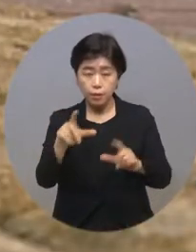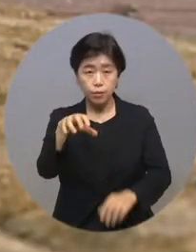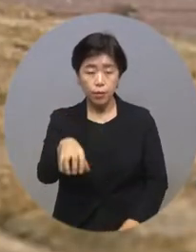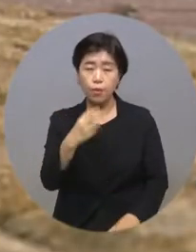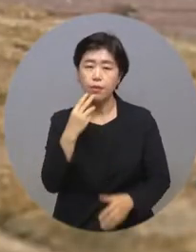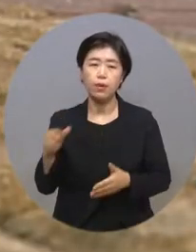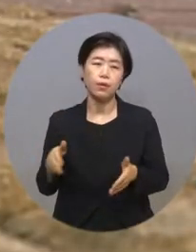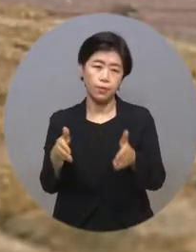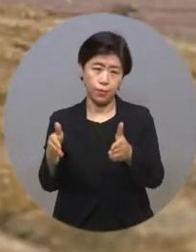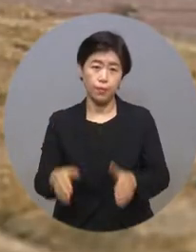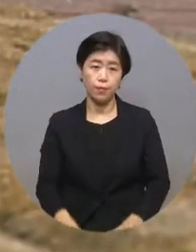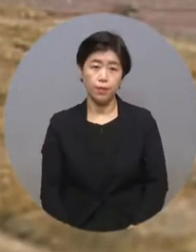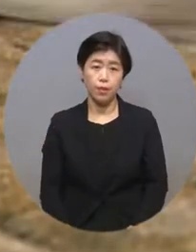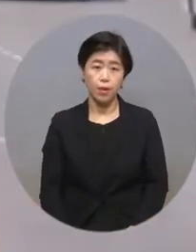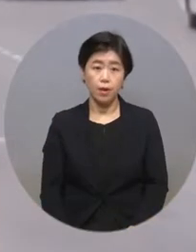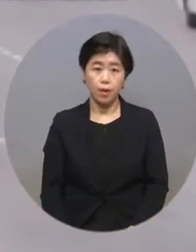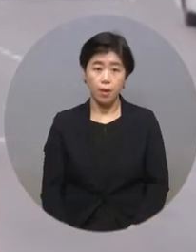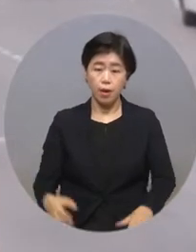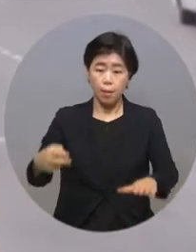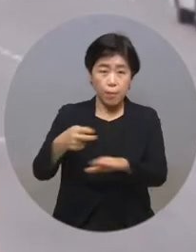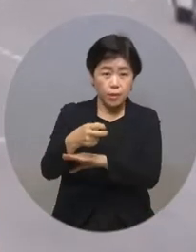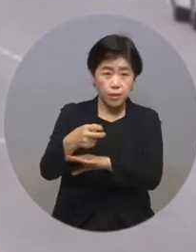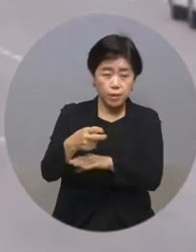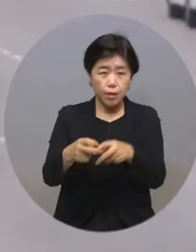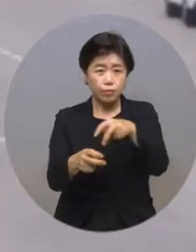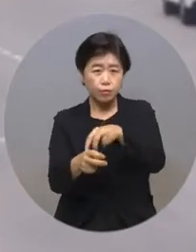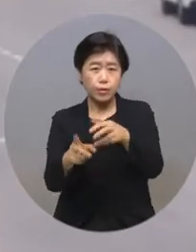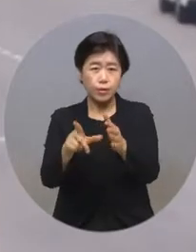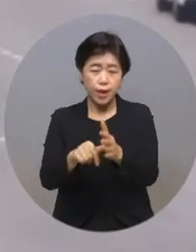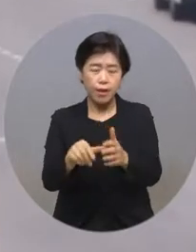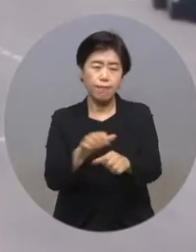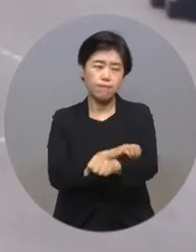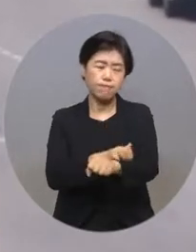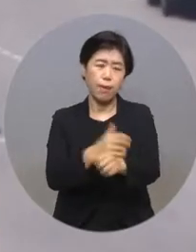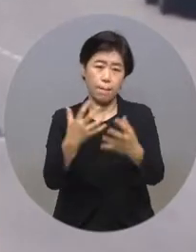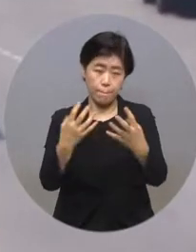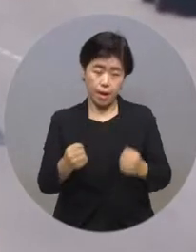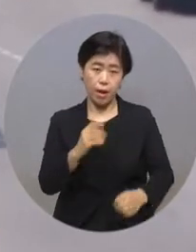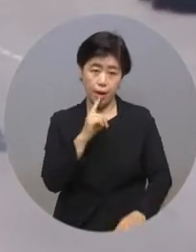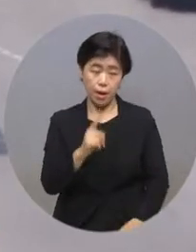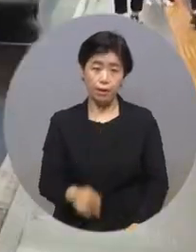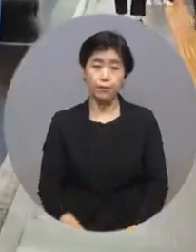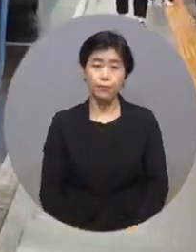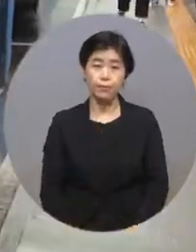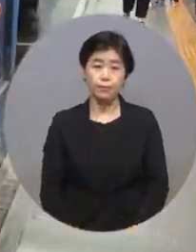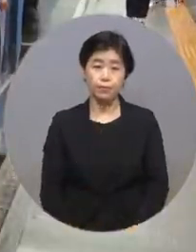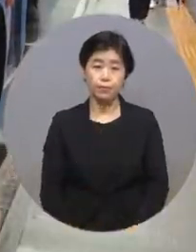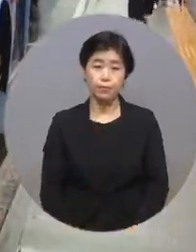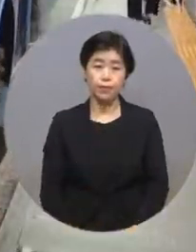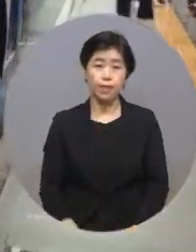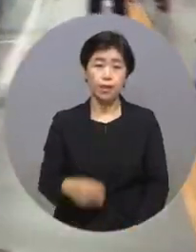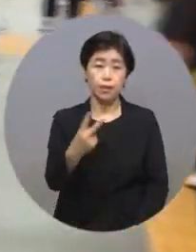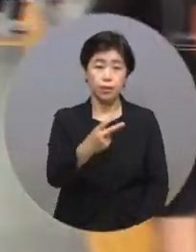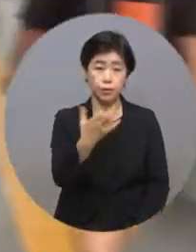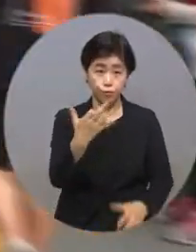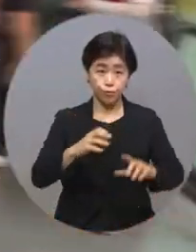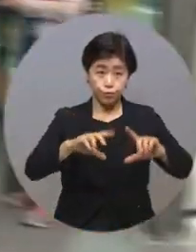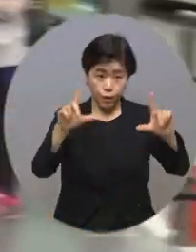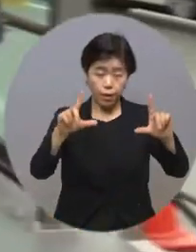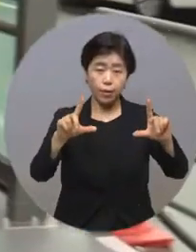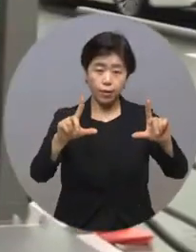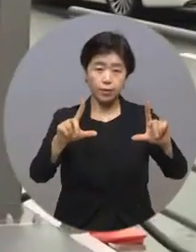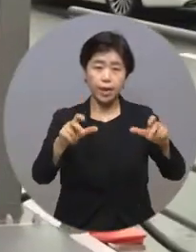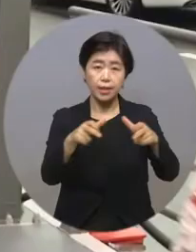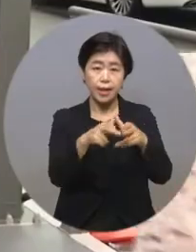시각장애인들은 대중교통 이용 시 특히 버스를 이용하는 경우 큰 불편을 느끼는 상황입니다. 지난 2019년 디지털